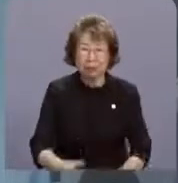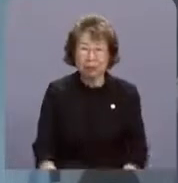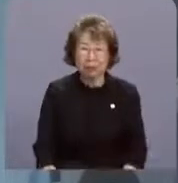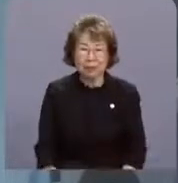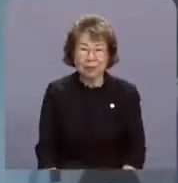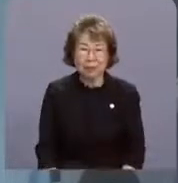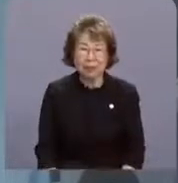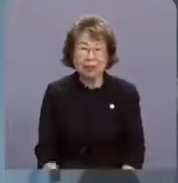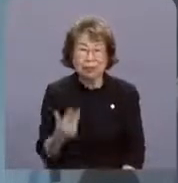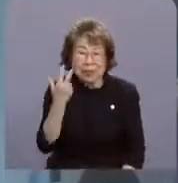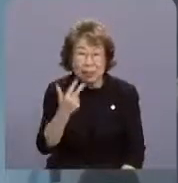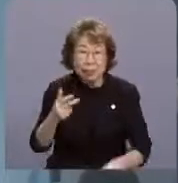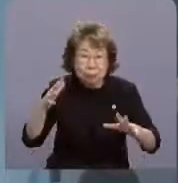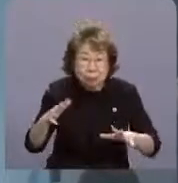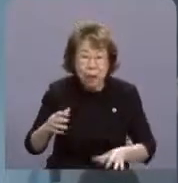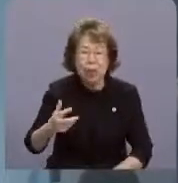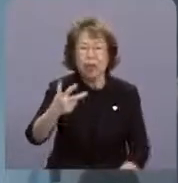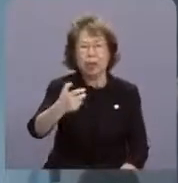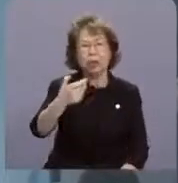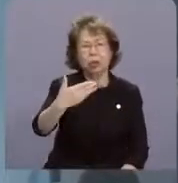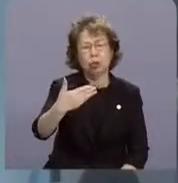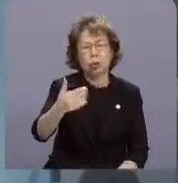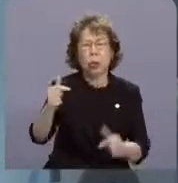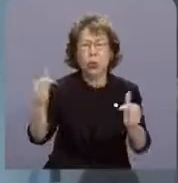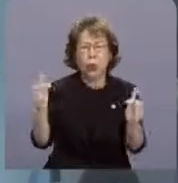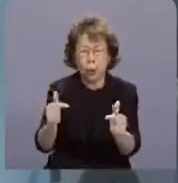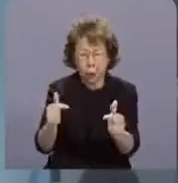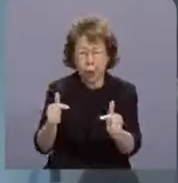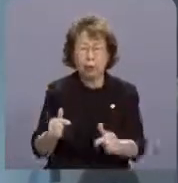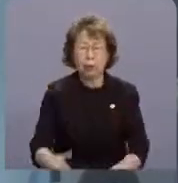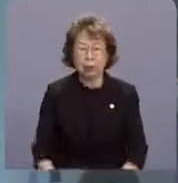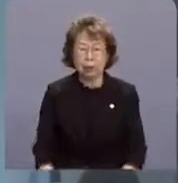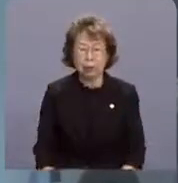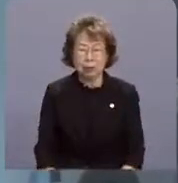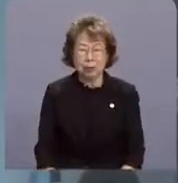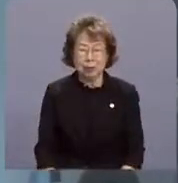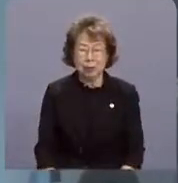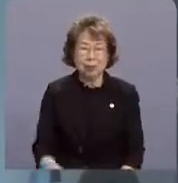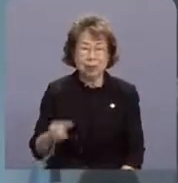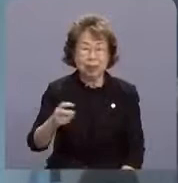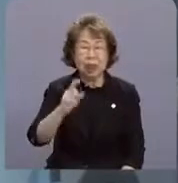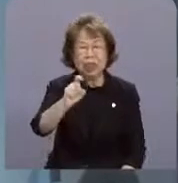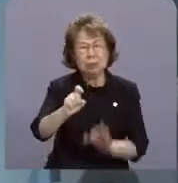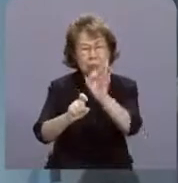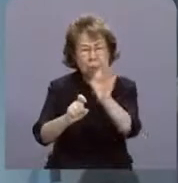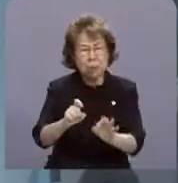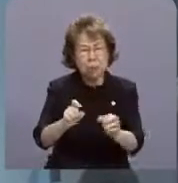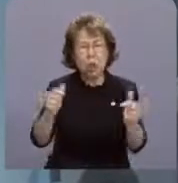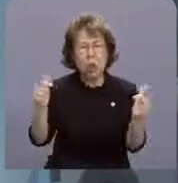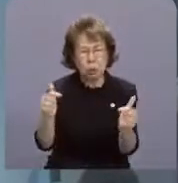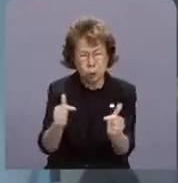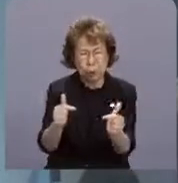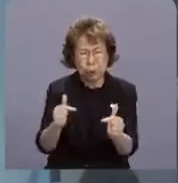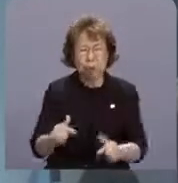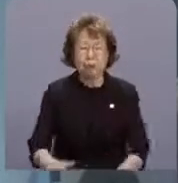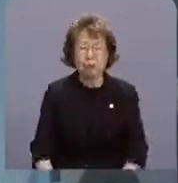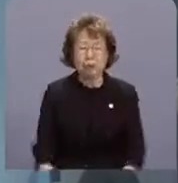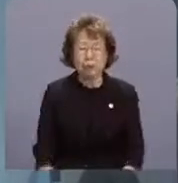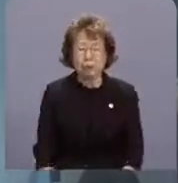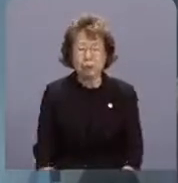1주만에 79% 까지 급감해 씁니다 10% 포인트 가량 떨어졌습니다